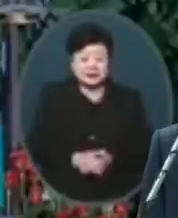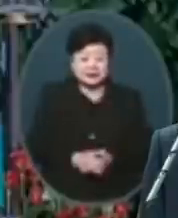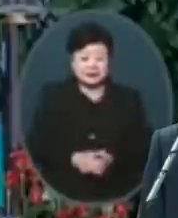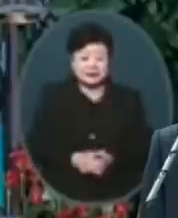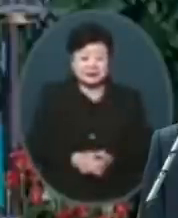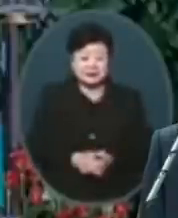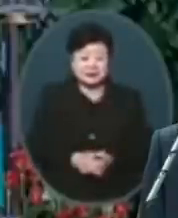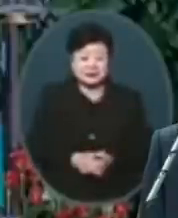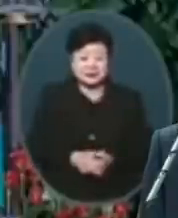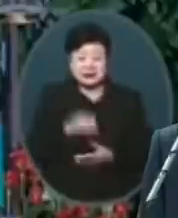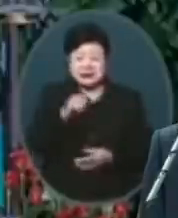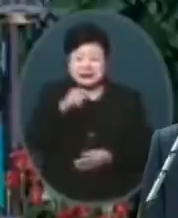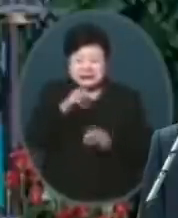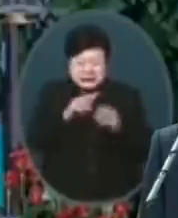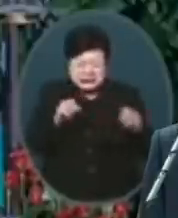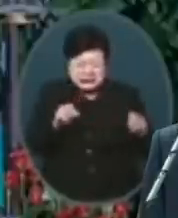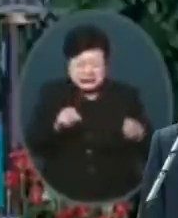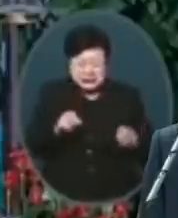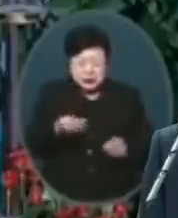진흙수저를 물고